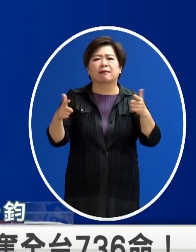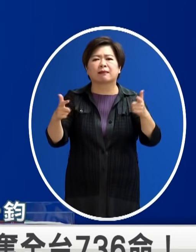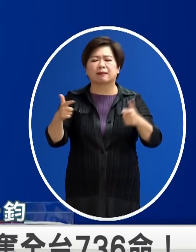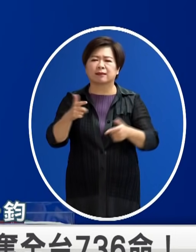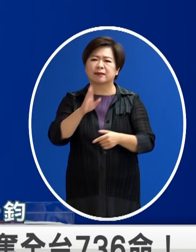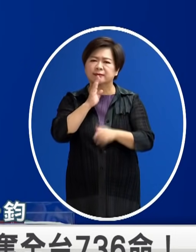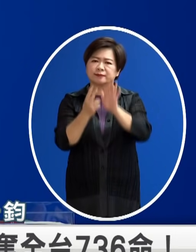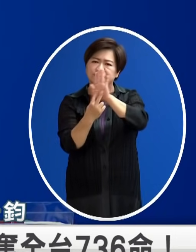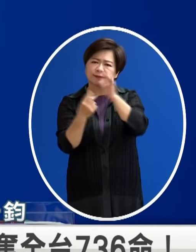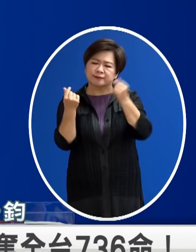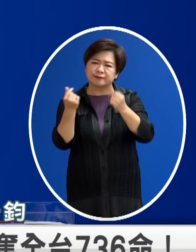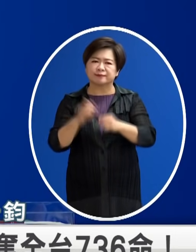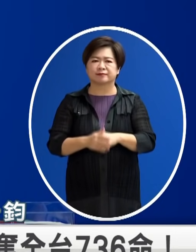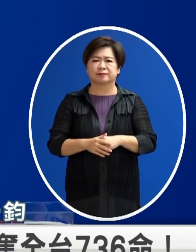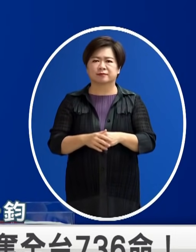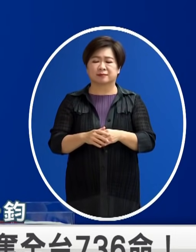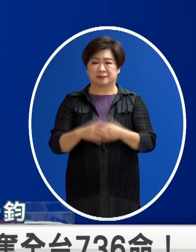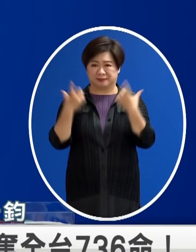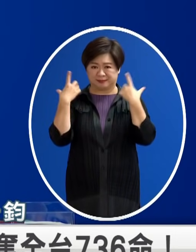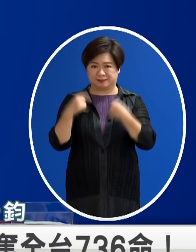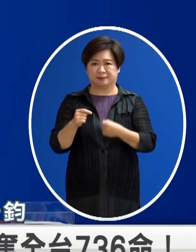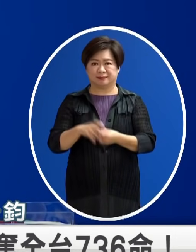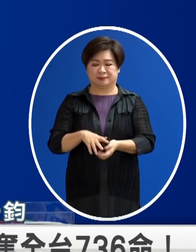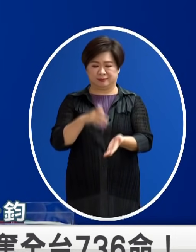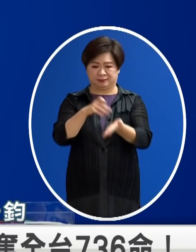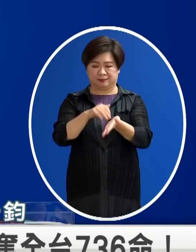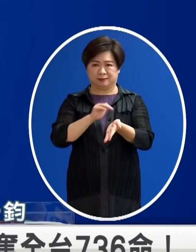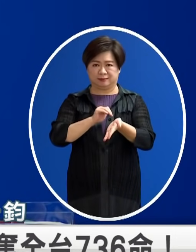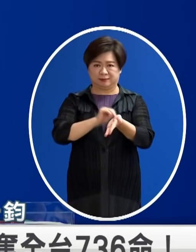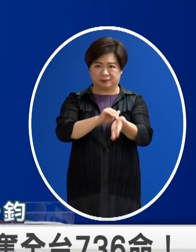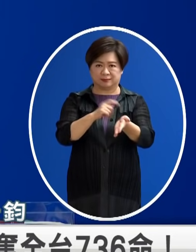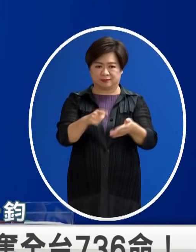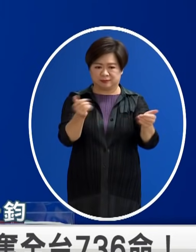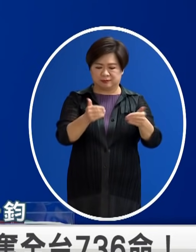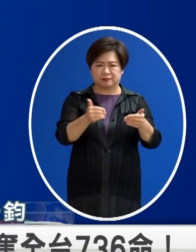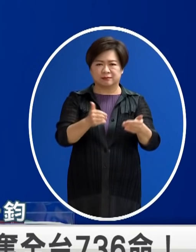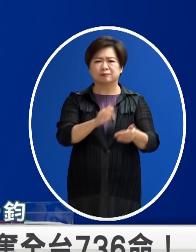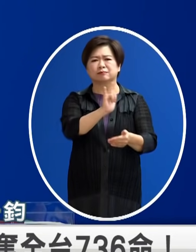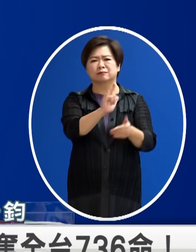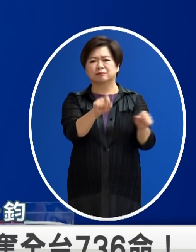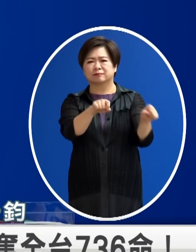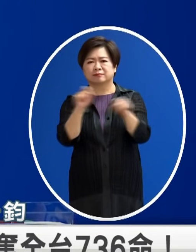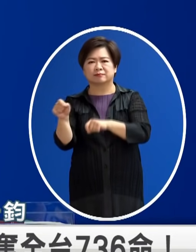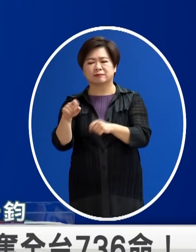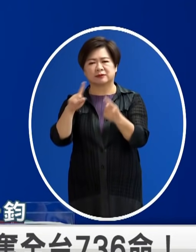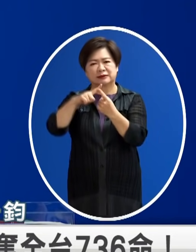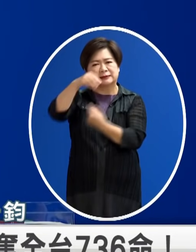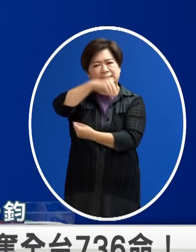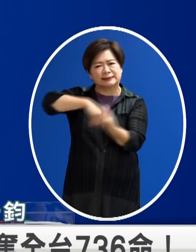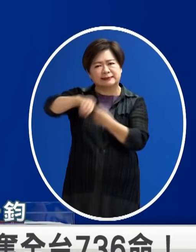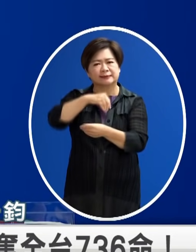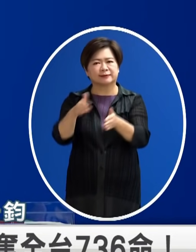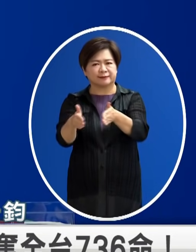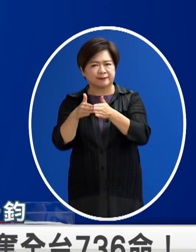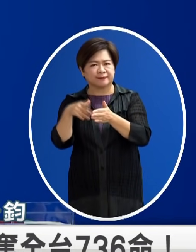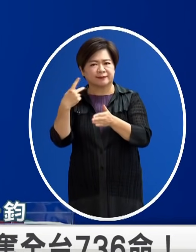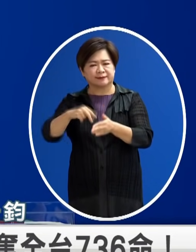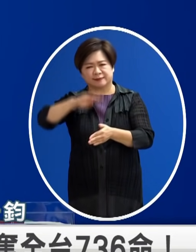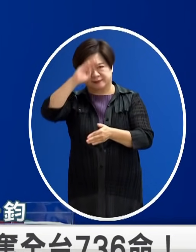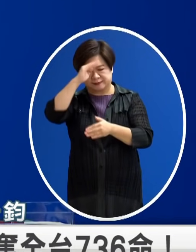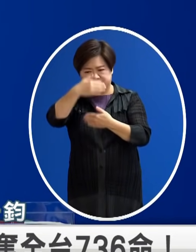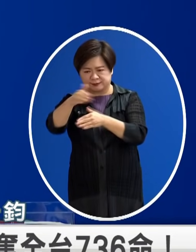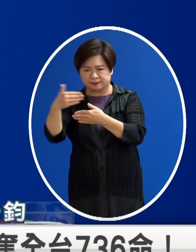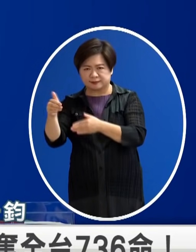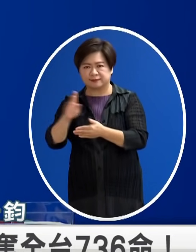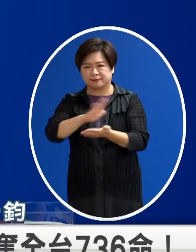这个比如说星期一要登记住院的病患会延后来住院，利于他们来做一些人力的调配跟病房相关